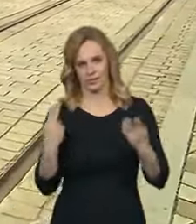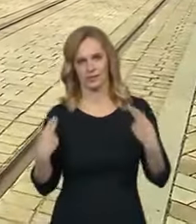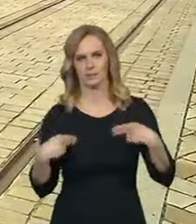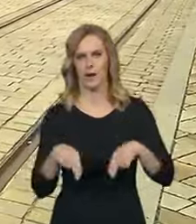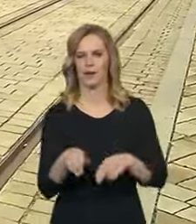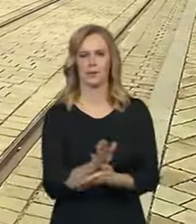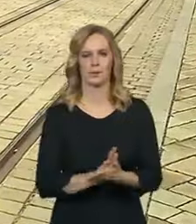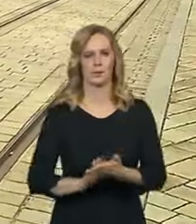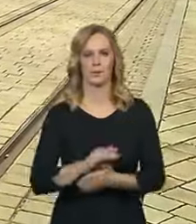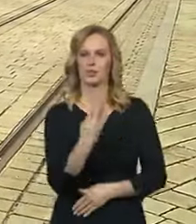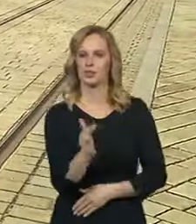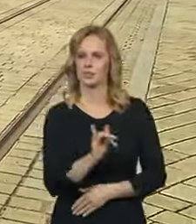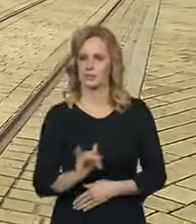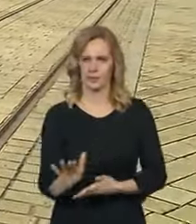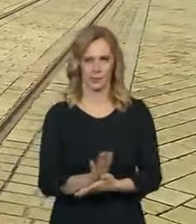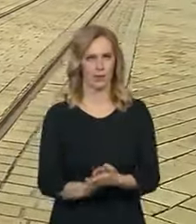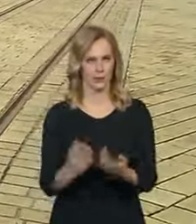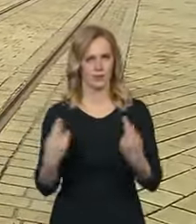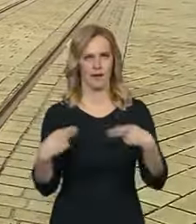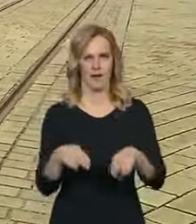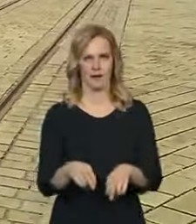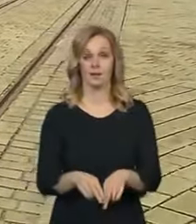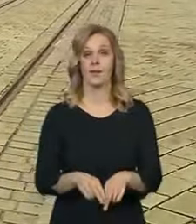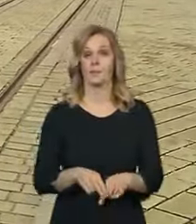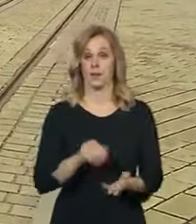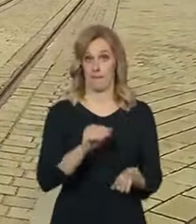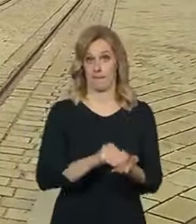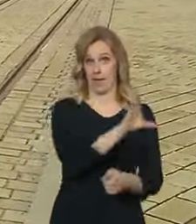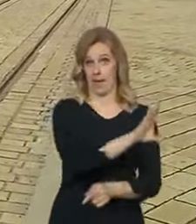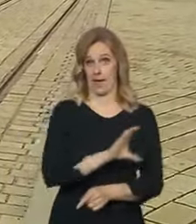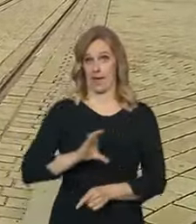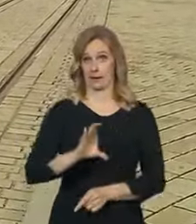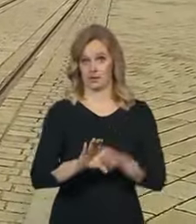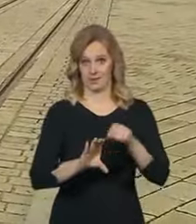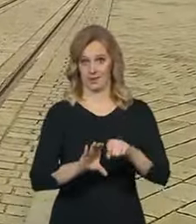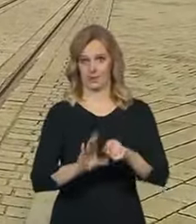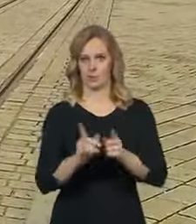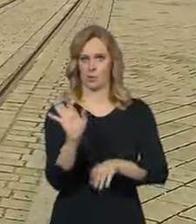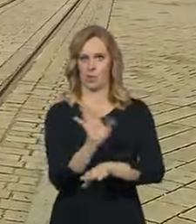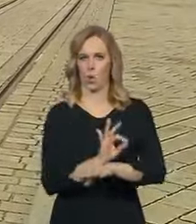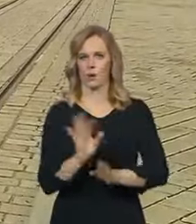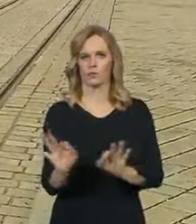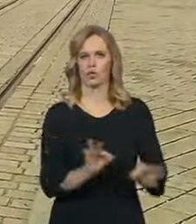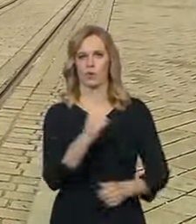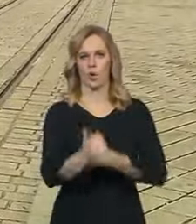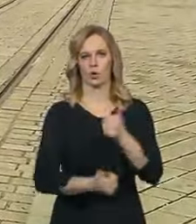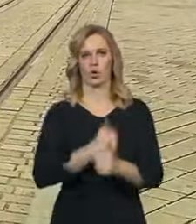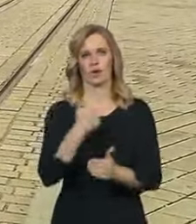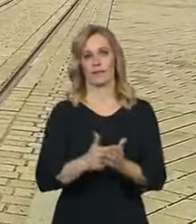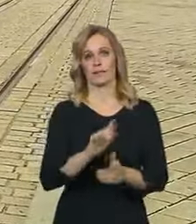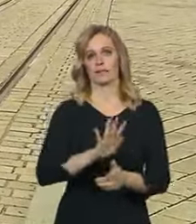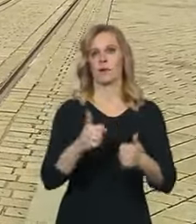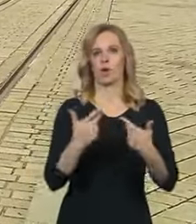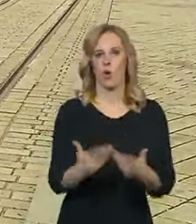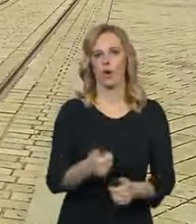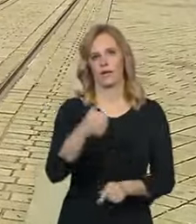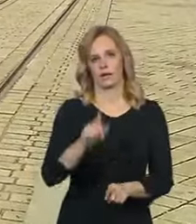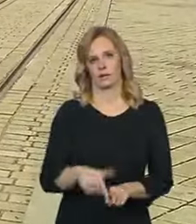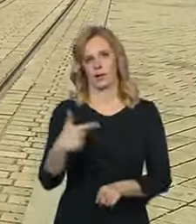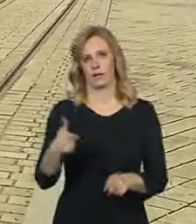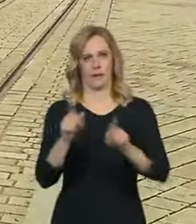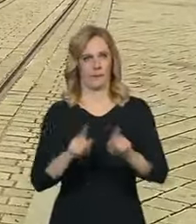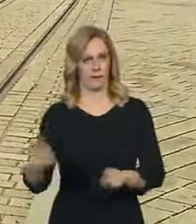než 40 letech. Náklady na projekt, který se připravuje už od roku 2005, jsou 1,2 miliardy korun